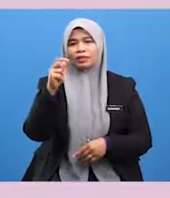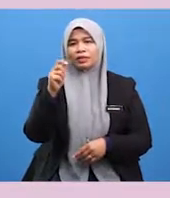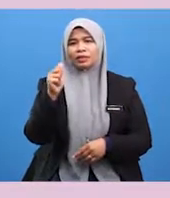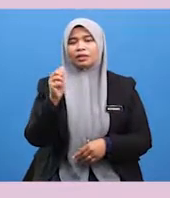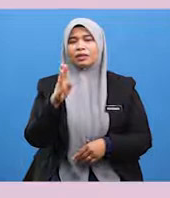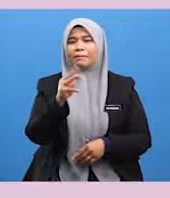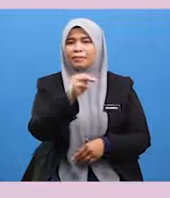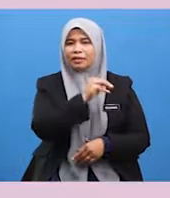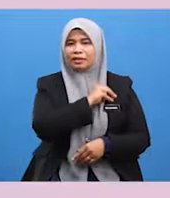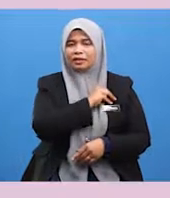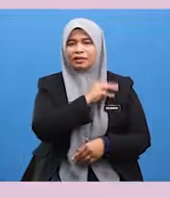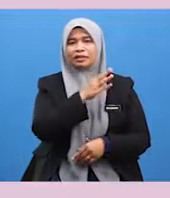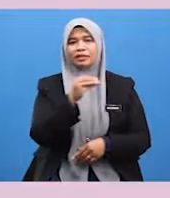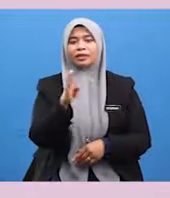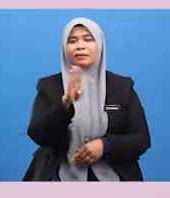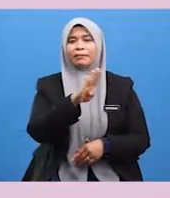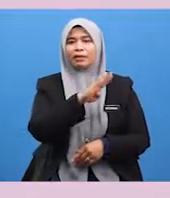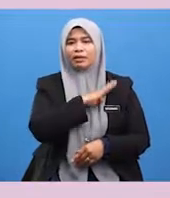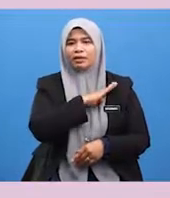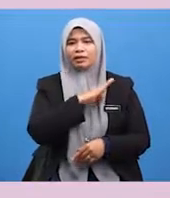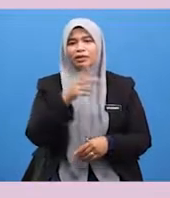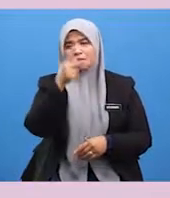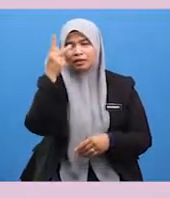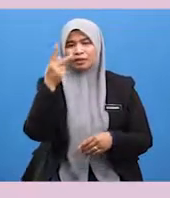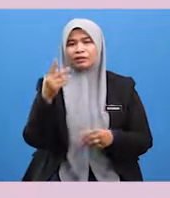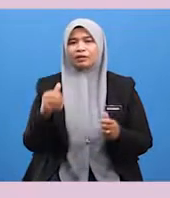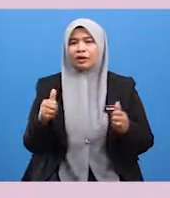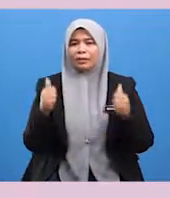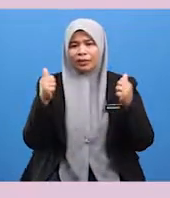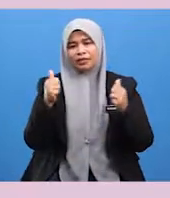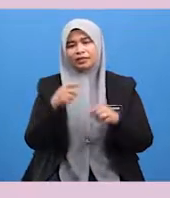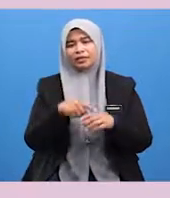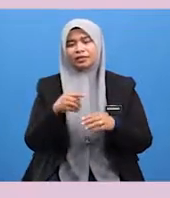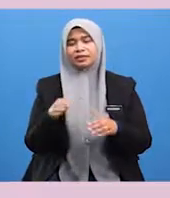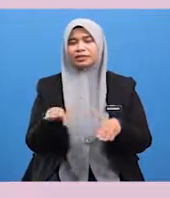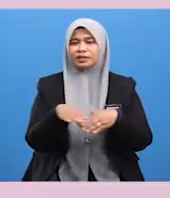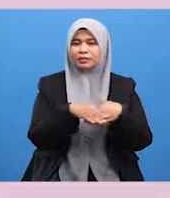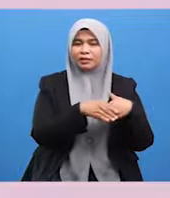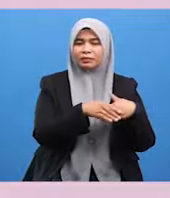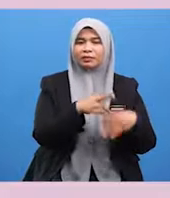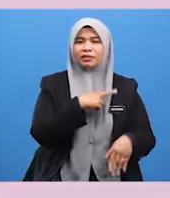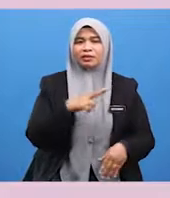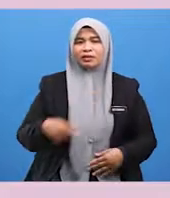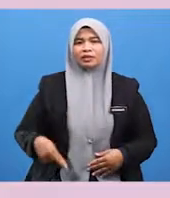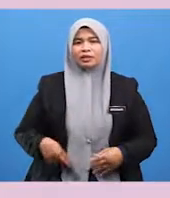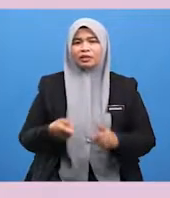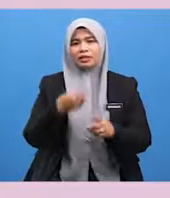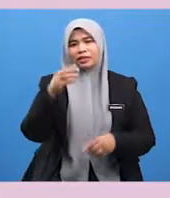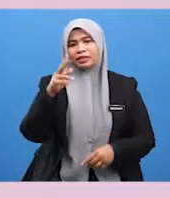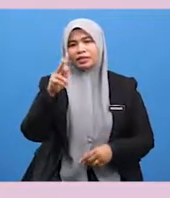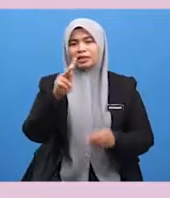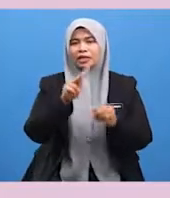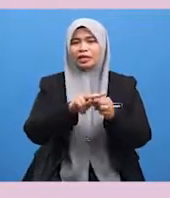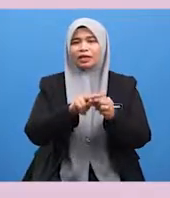bendahara. Kerana hebatnya dia di samping raja, dari Kelang ke Kota Melaka,